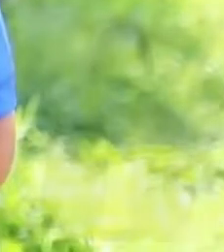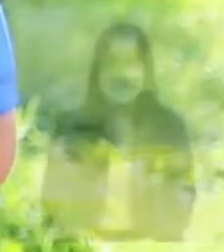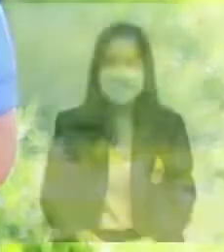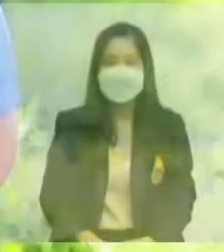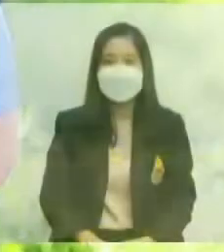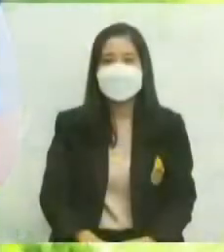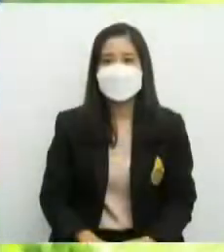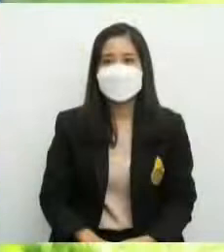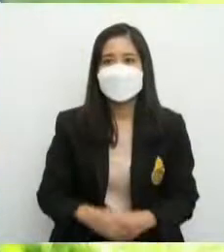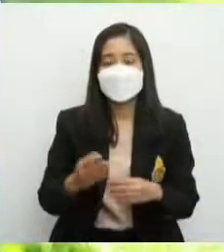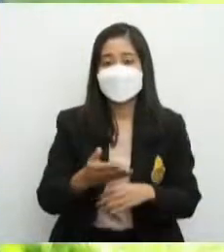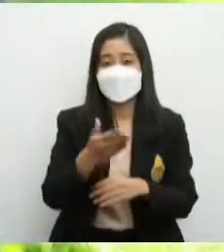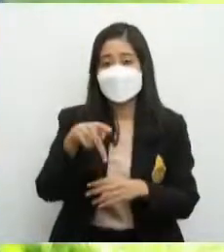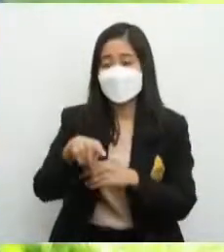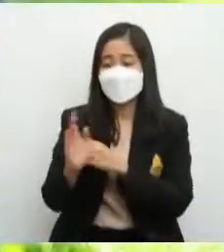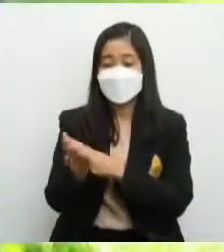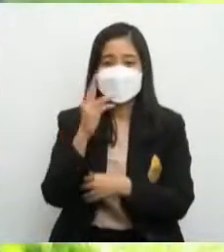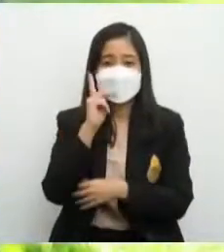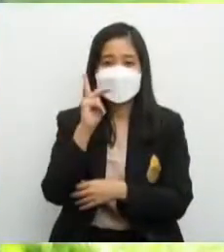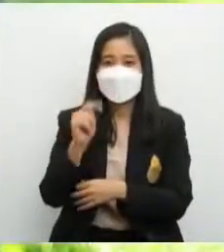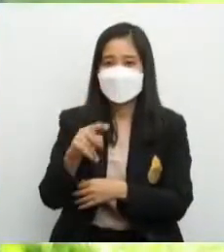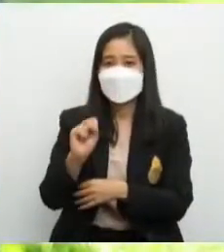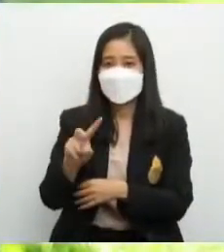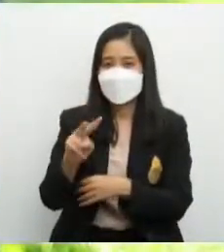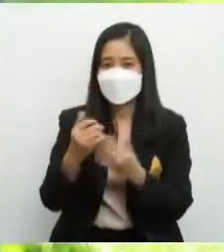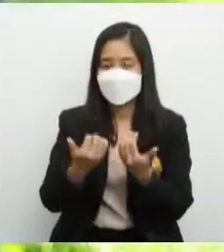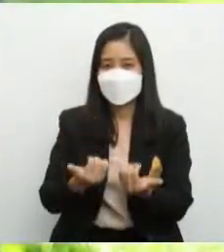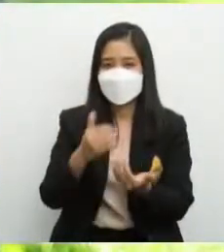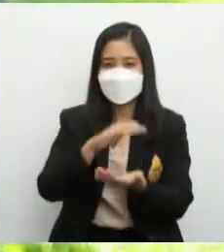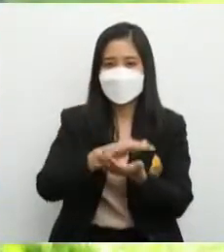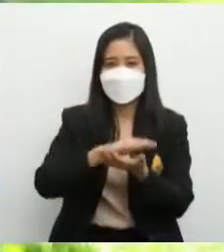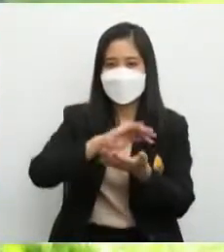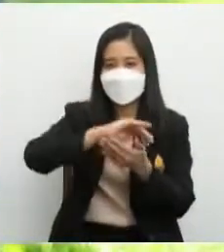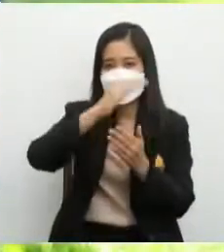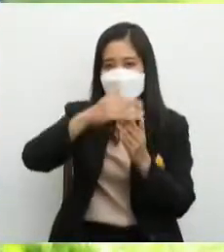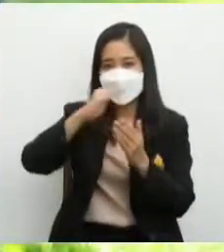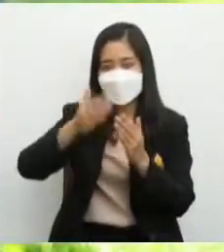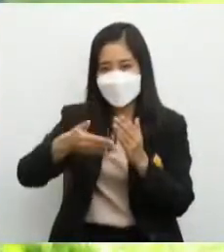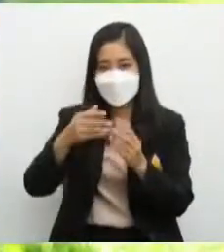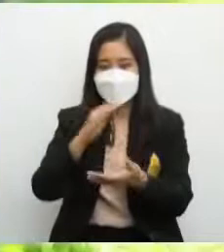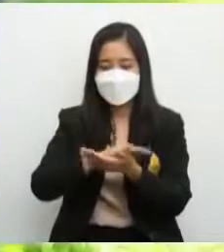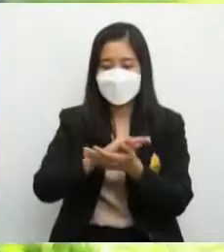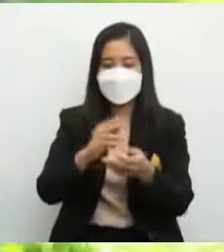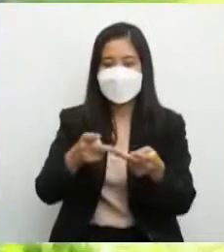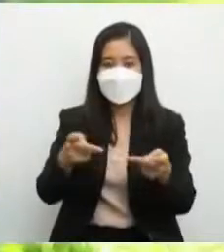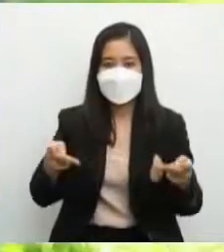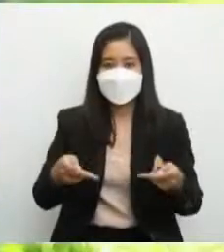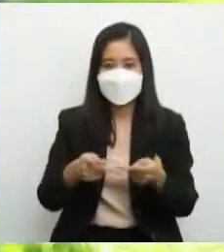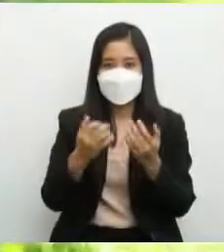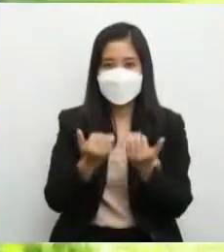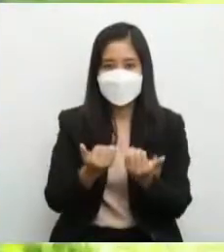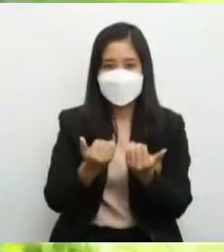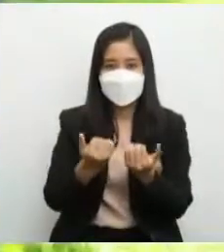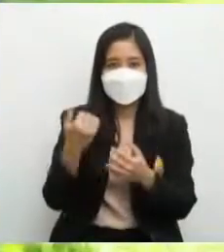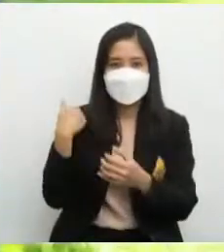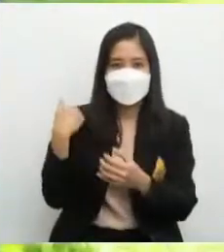ครับรายการพุทธเช้าข่าวสพฐช่วงโรงเรียนดีบนดอยโรงเรียนร้อยบนเกาะสัปดาห์นี้พาคุณผู้ชมขึ้นเหนือไปกัน